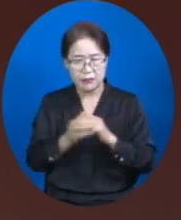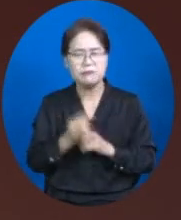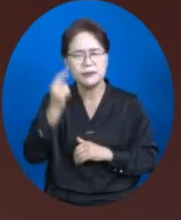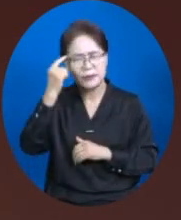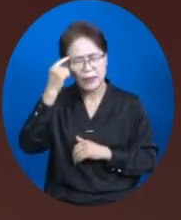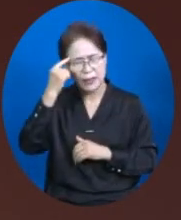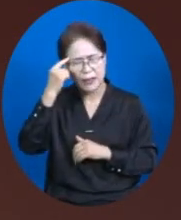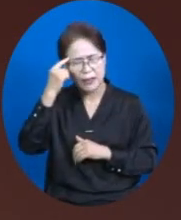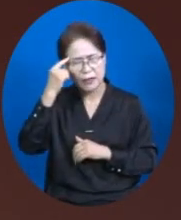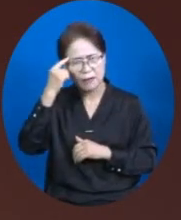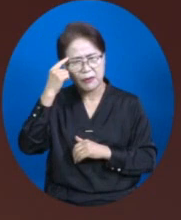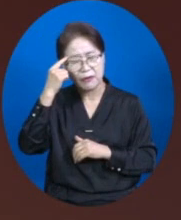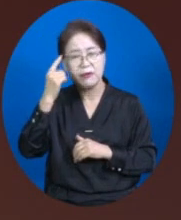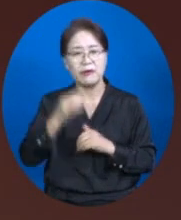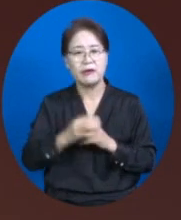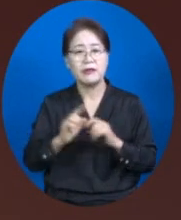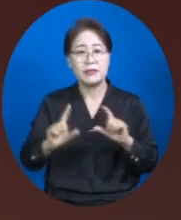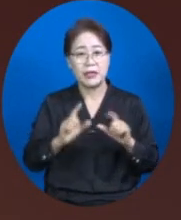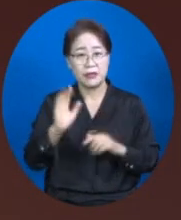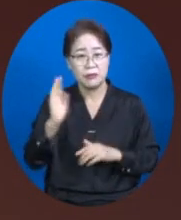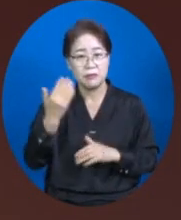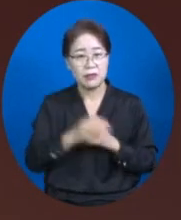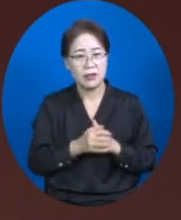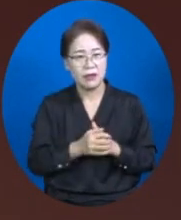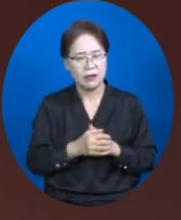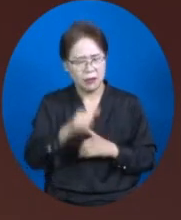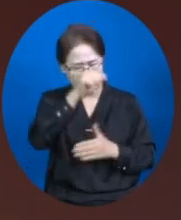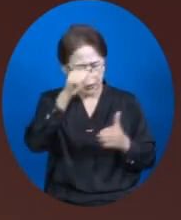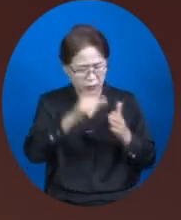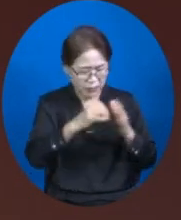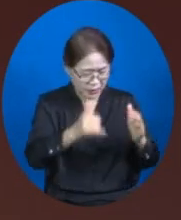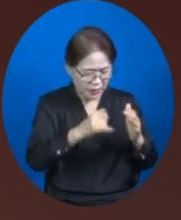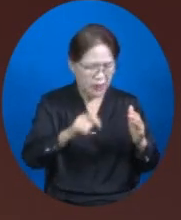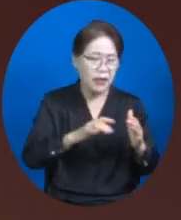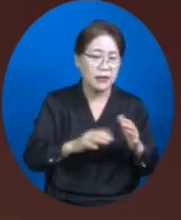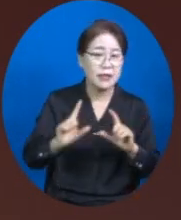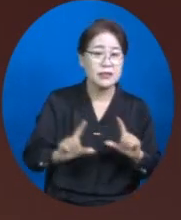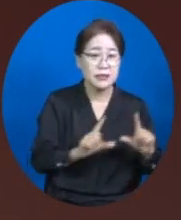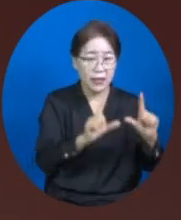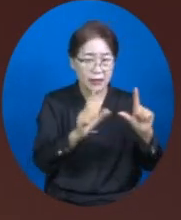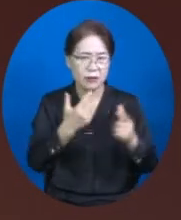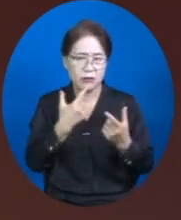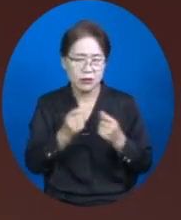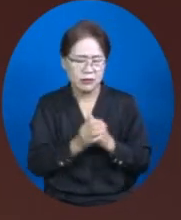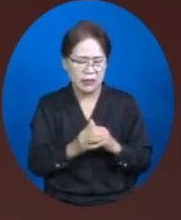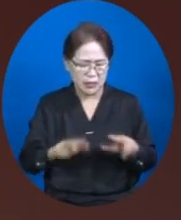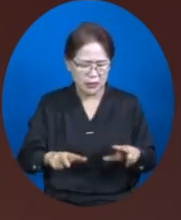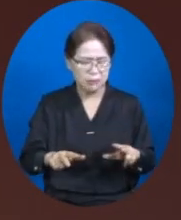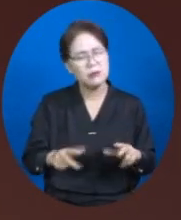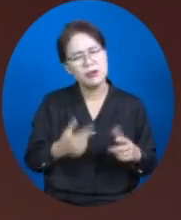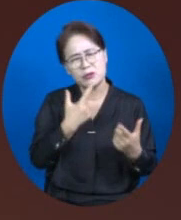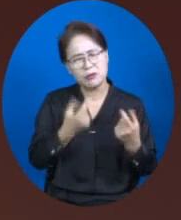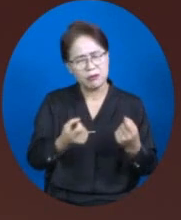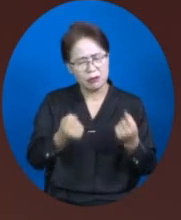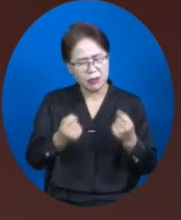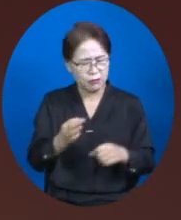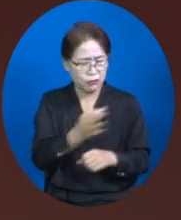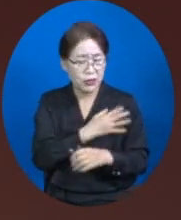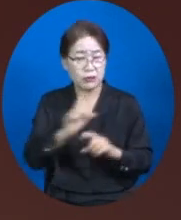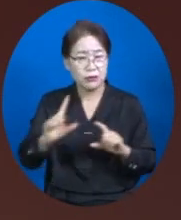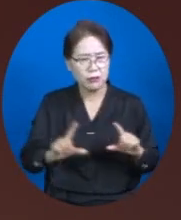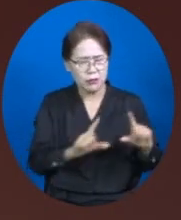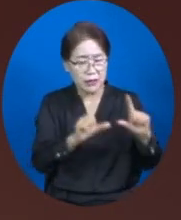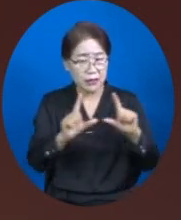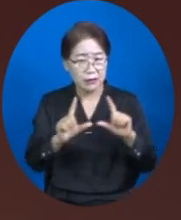본다는 거예요 여러분 그렇잖아요 내가 평생이 세상에 살 것처럼 지금처럼 건강하게 부자로 오래 살 것처럼 생각하는